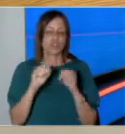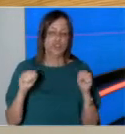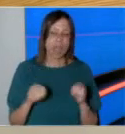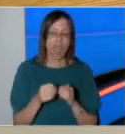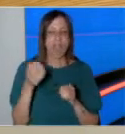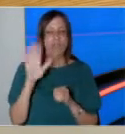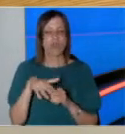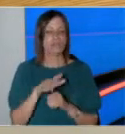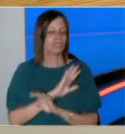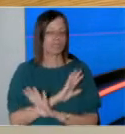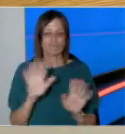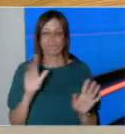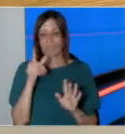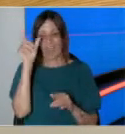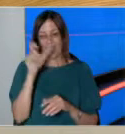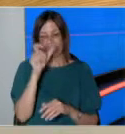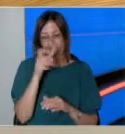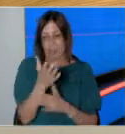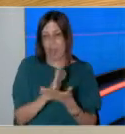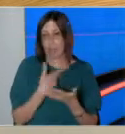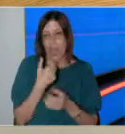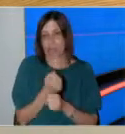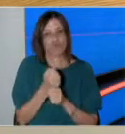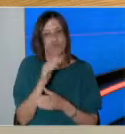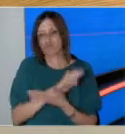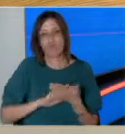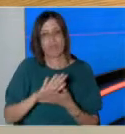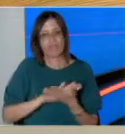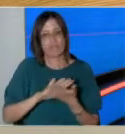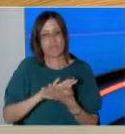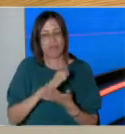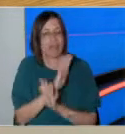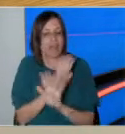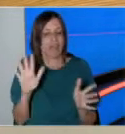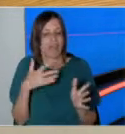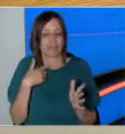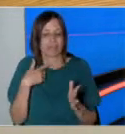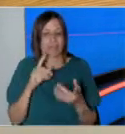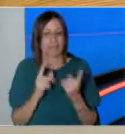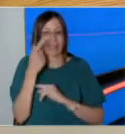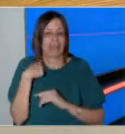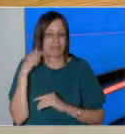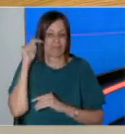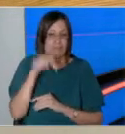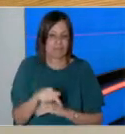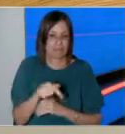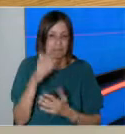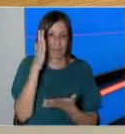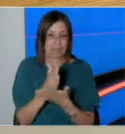ועוד. אלו הם אנשים שבחלקם לא עשו דבר מלבד להיקלע לעימות בין